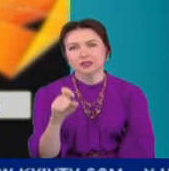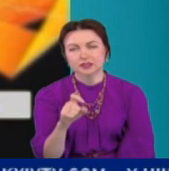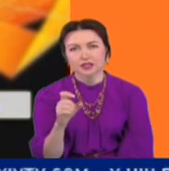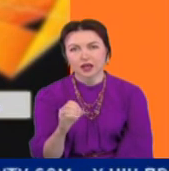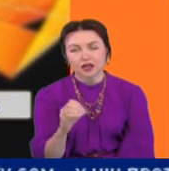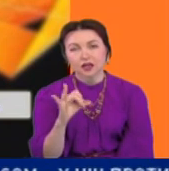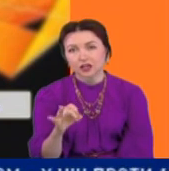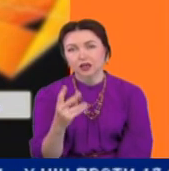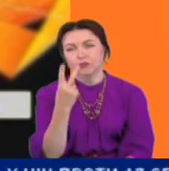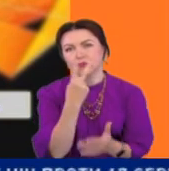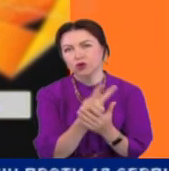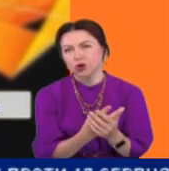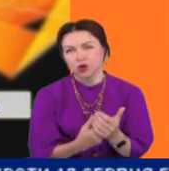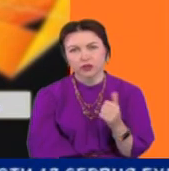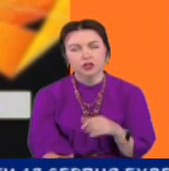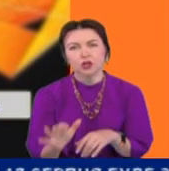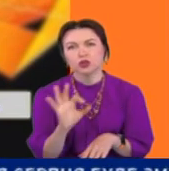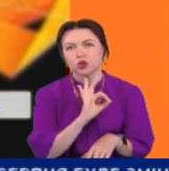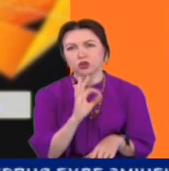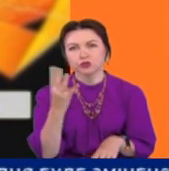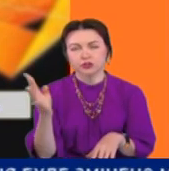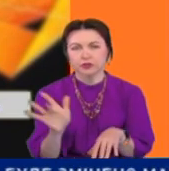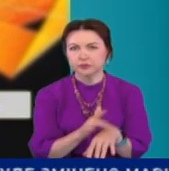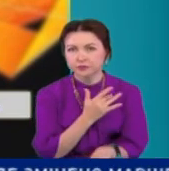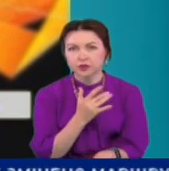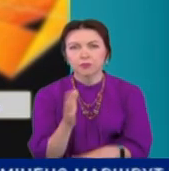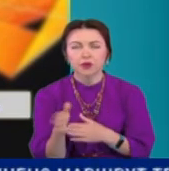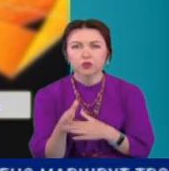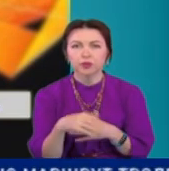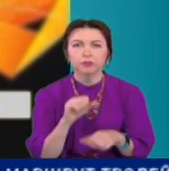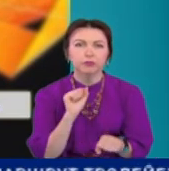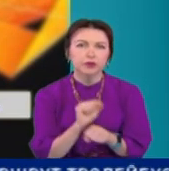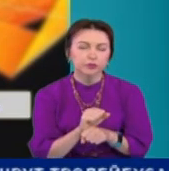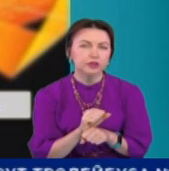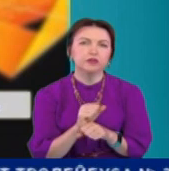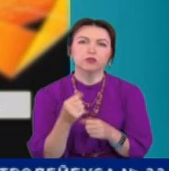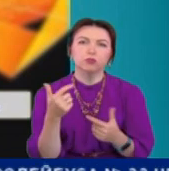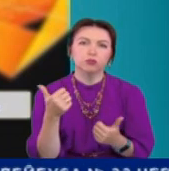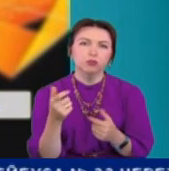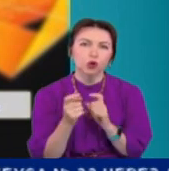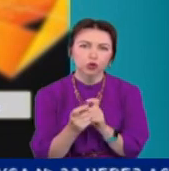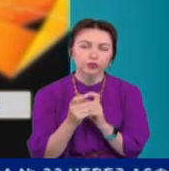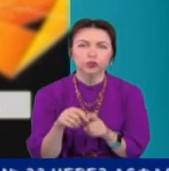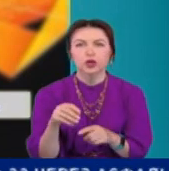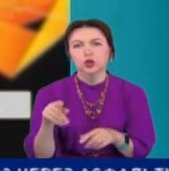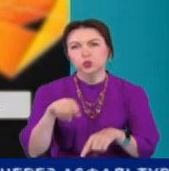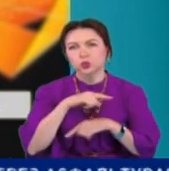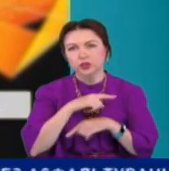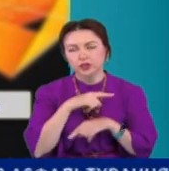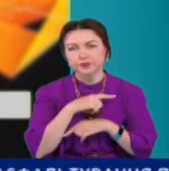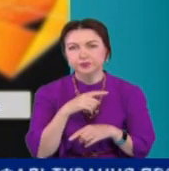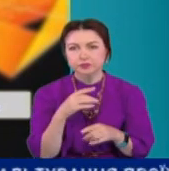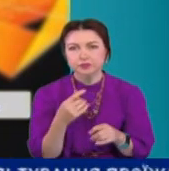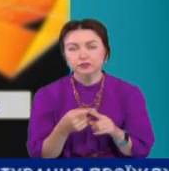зазнали нищівної поразки 0-4. Таким чином Маріуполь припинив боротьбу у турнірі, а «Зоря» вийшла до плей-офф Ліги